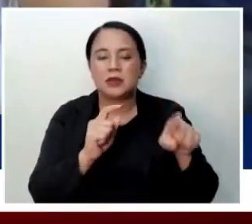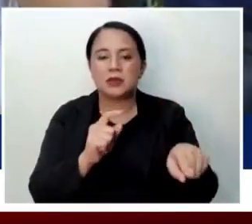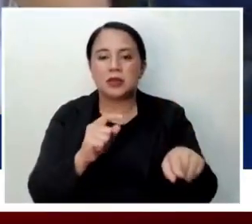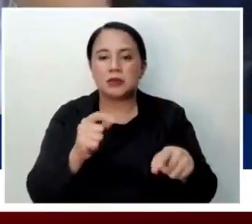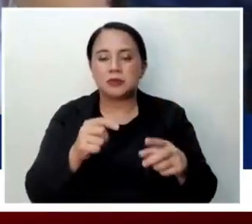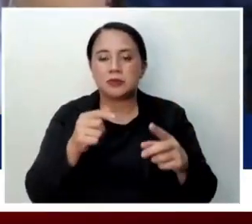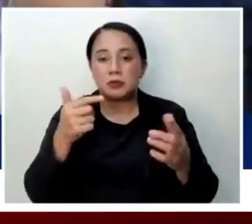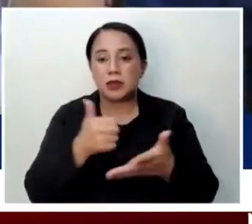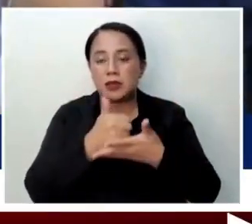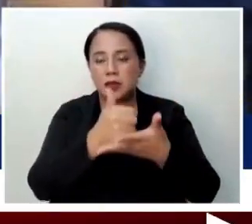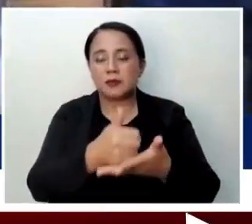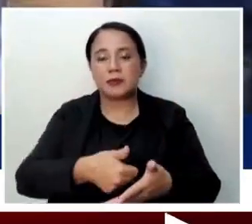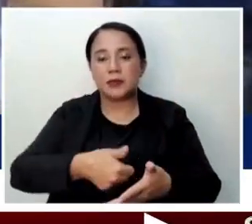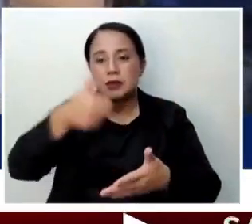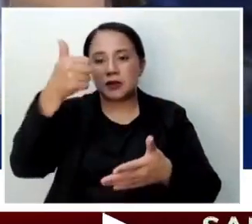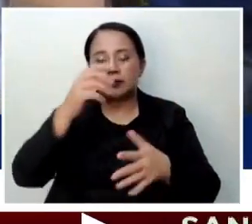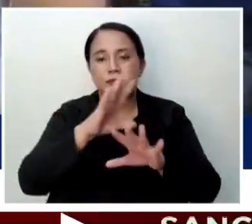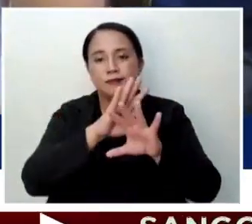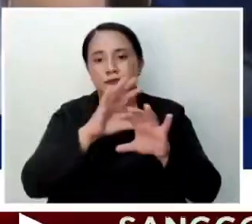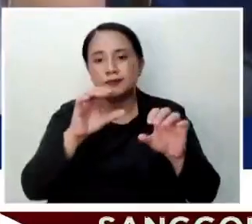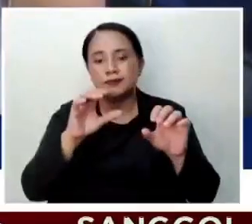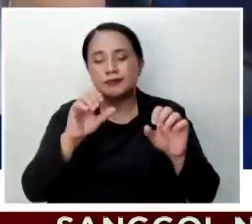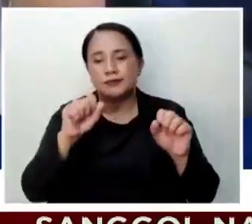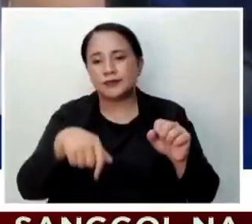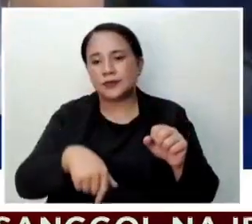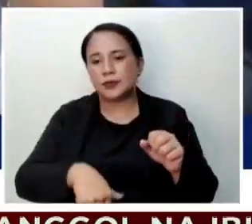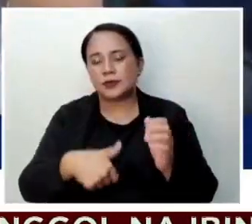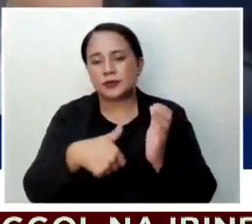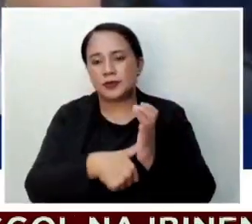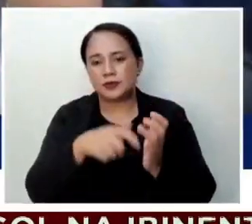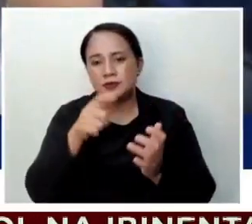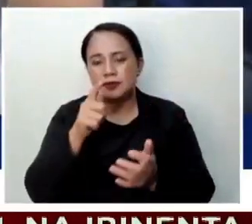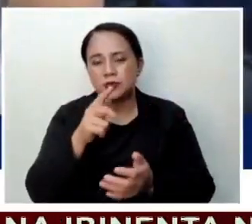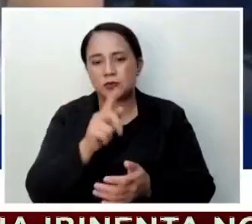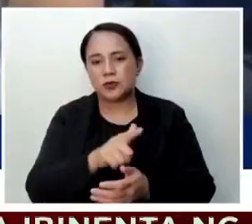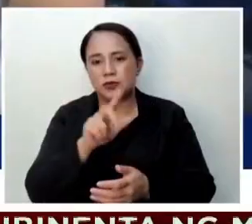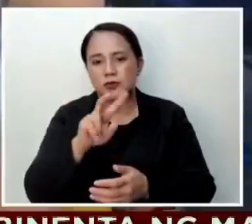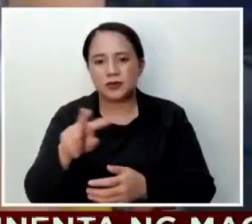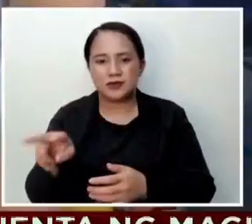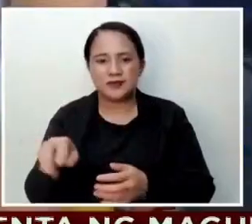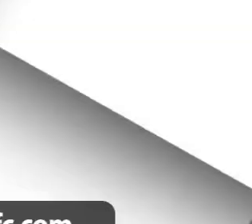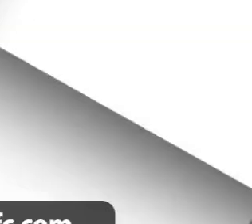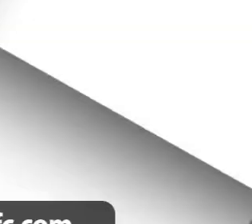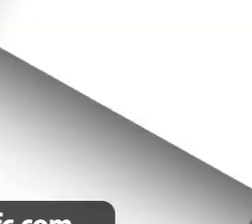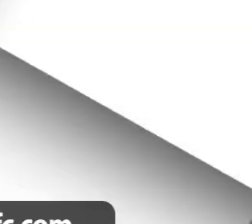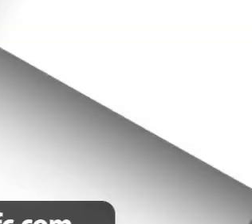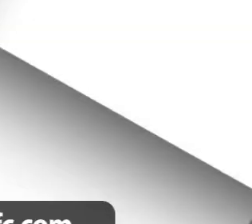ngayong halalan 2022. Robert Mano, ABS-CBN News.